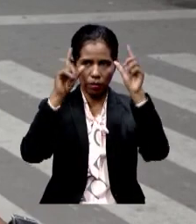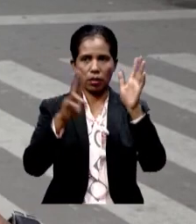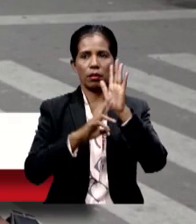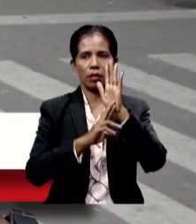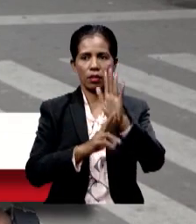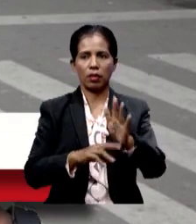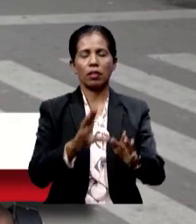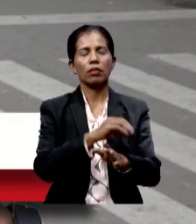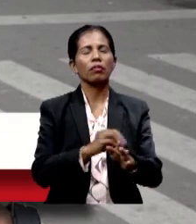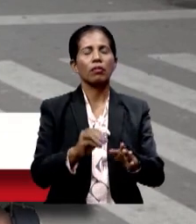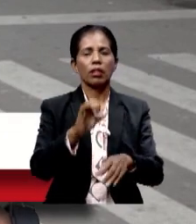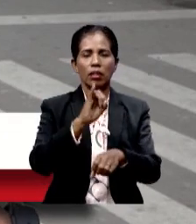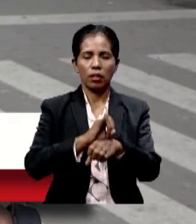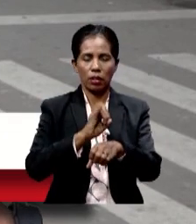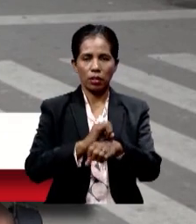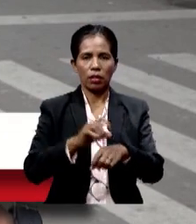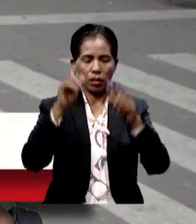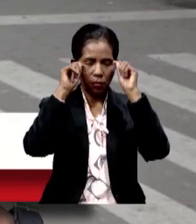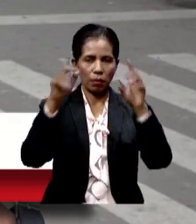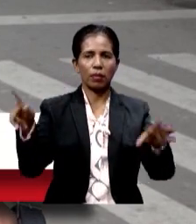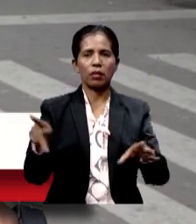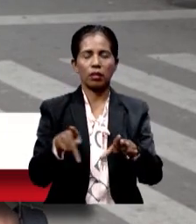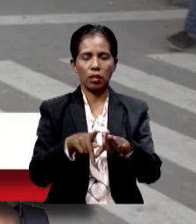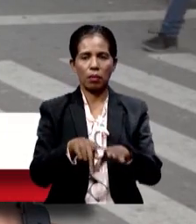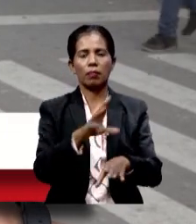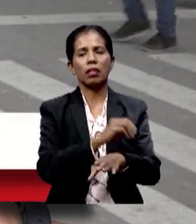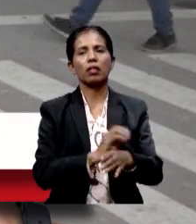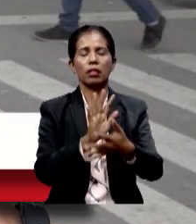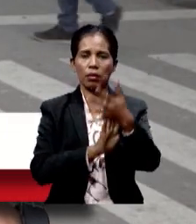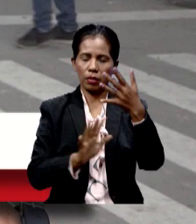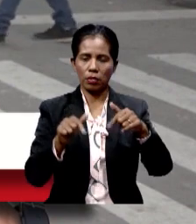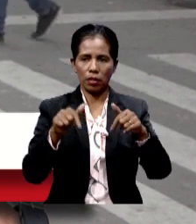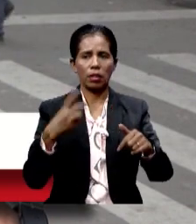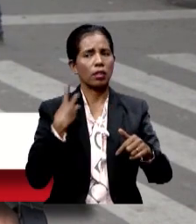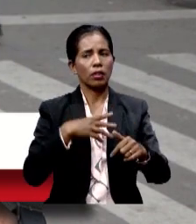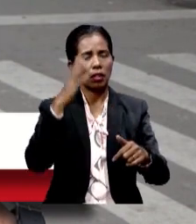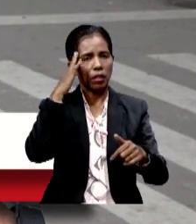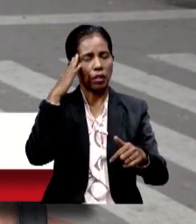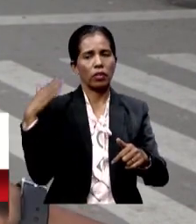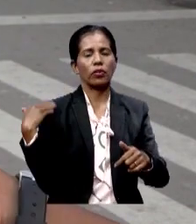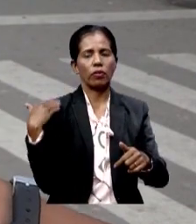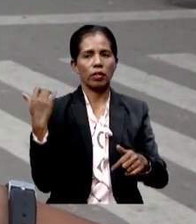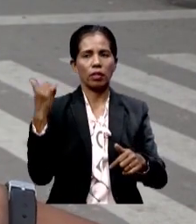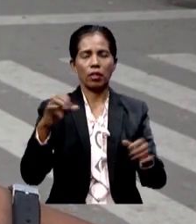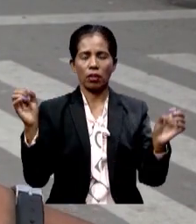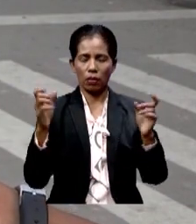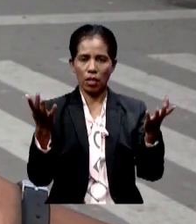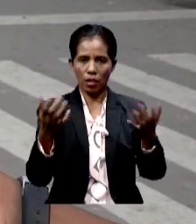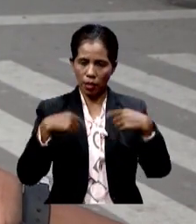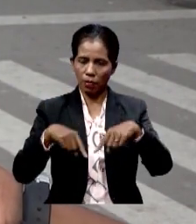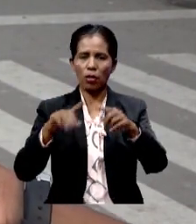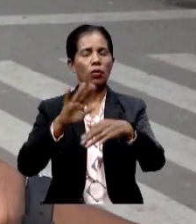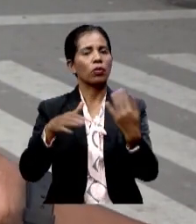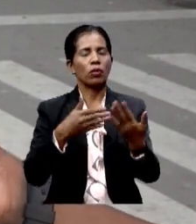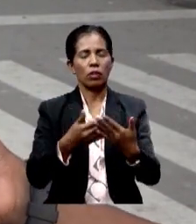representante igreja católica Timor atu bele bohola parte he evento dane tamba to tu hatene la iha foi sai dane be mak lakoya tu ba Toto tu hakarak